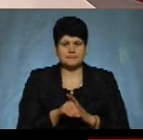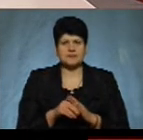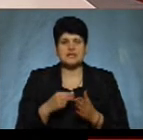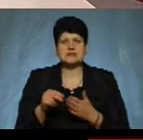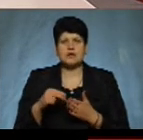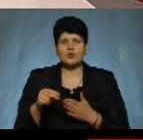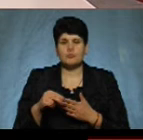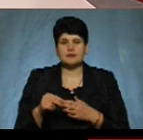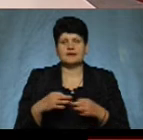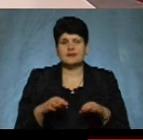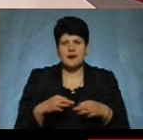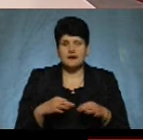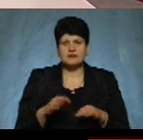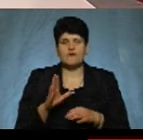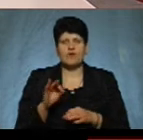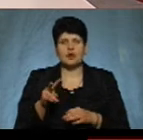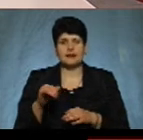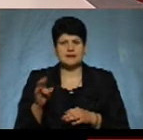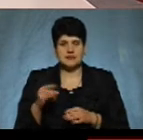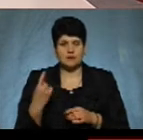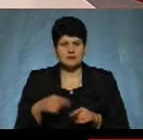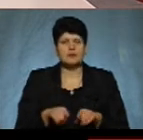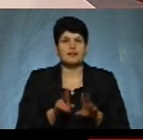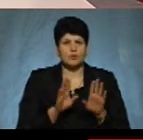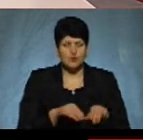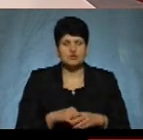закупити і транспорт, це і Волинська область також. От тому